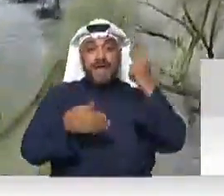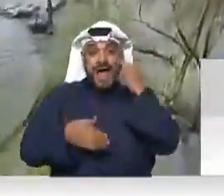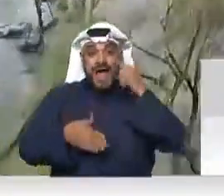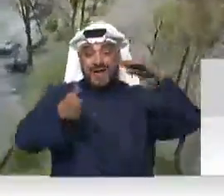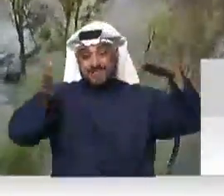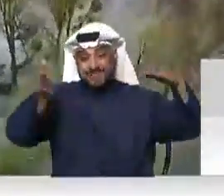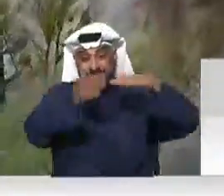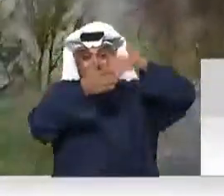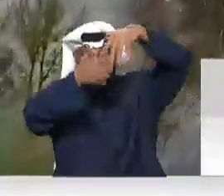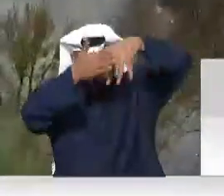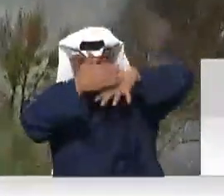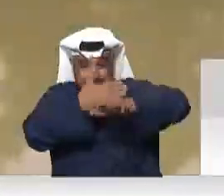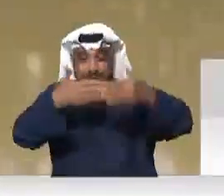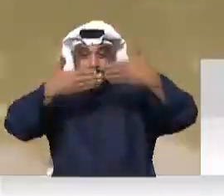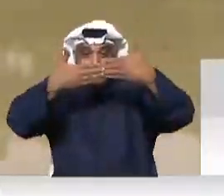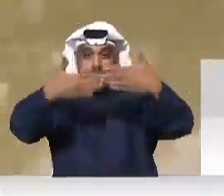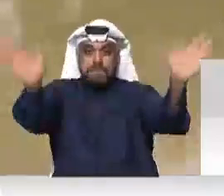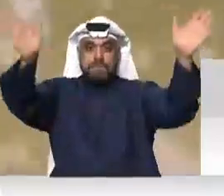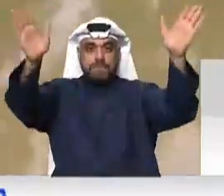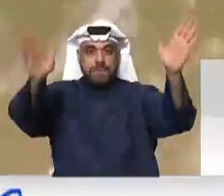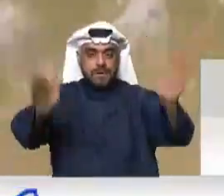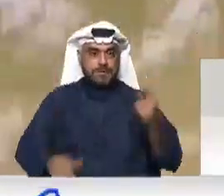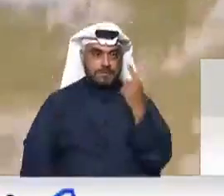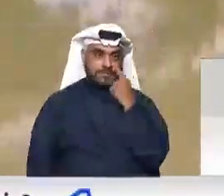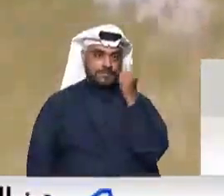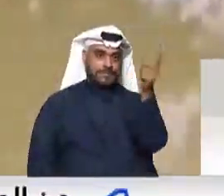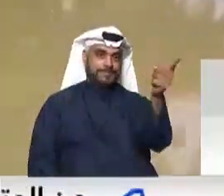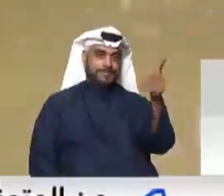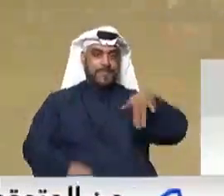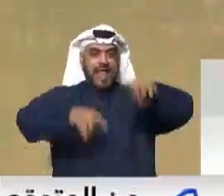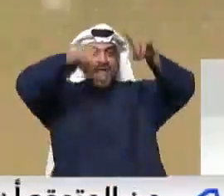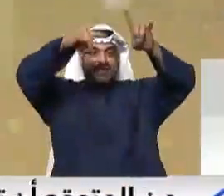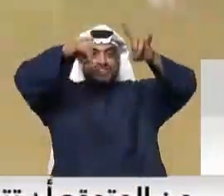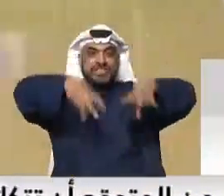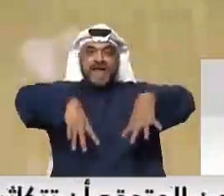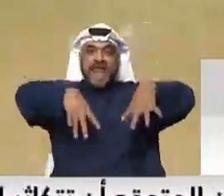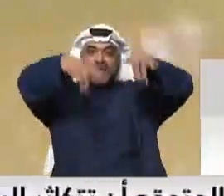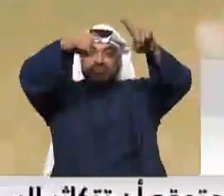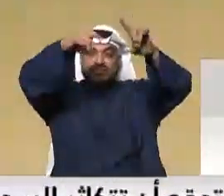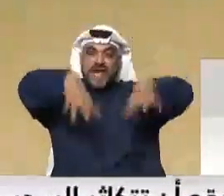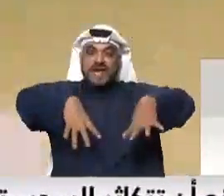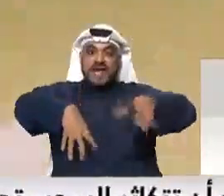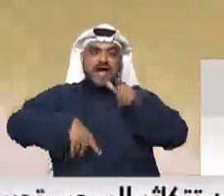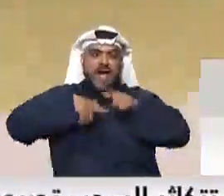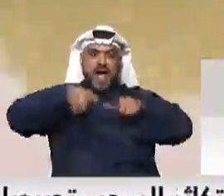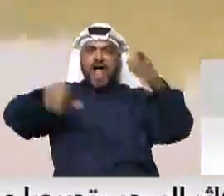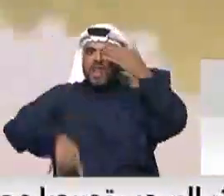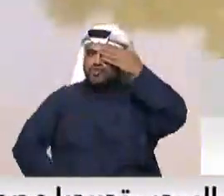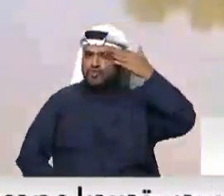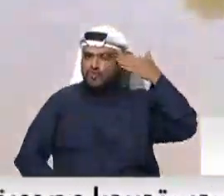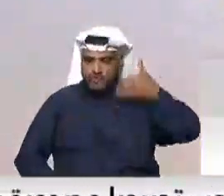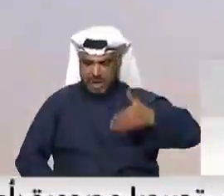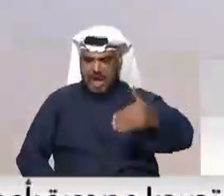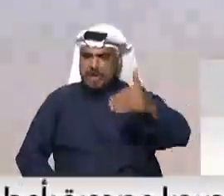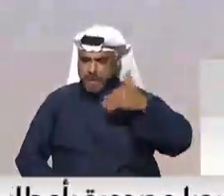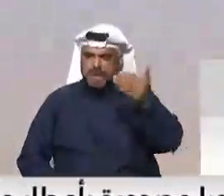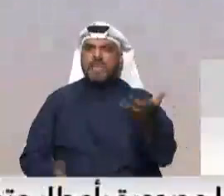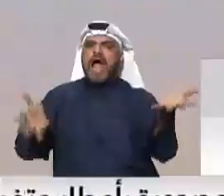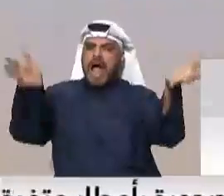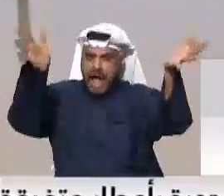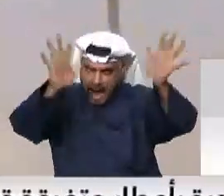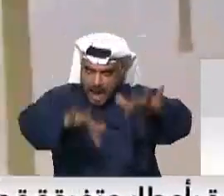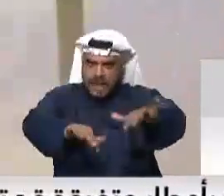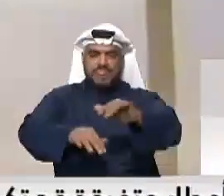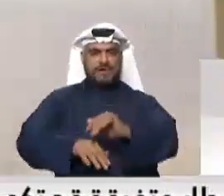على نهر بيجارو وفي استراليا توقع خبراء اياما اسوا من الاضطرابات المناخيه